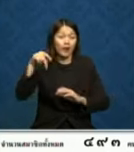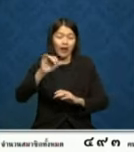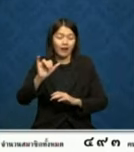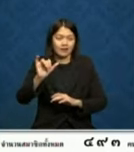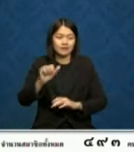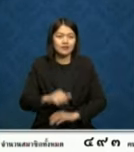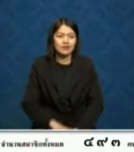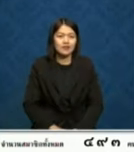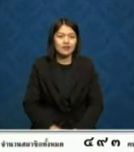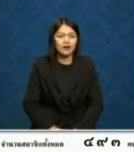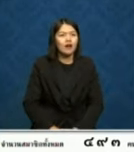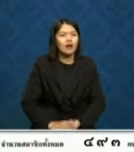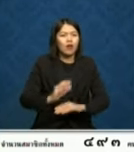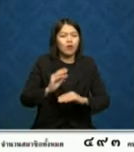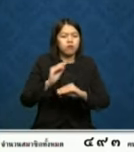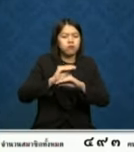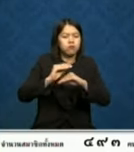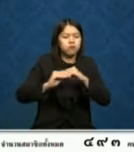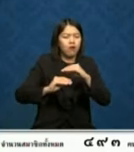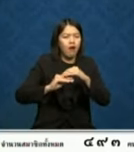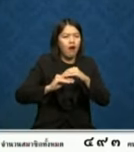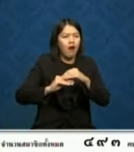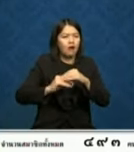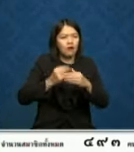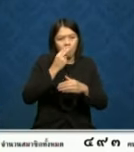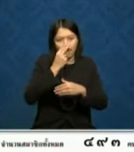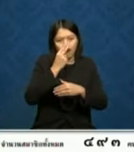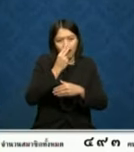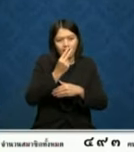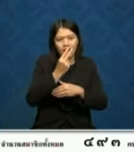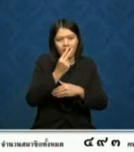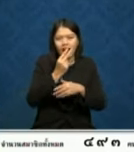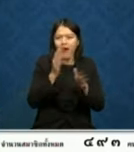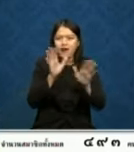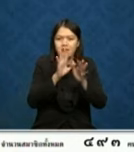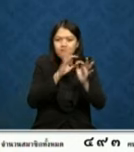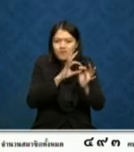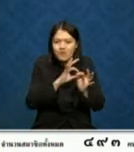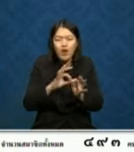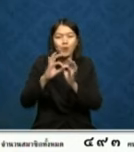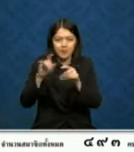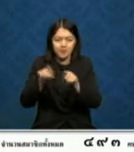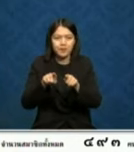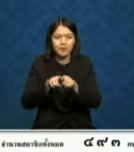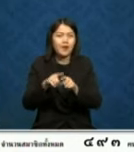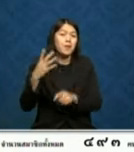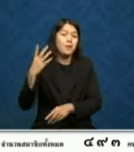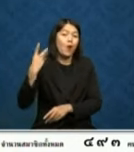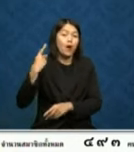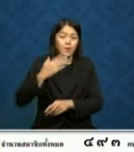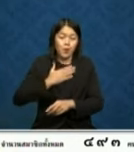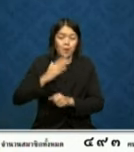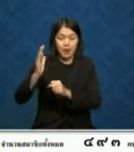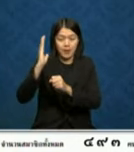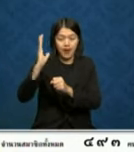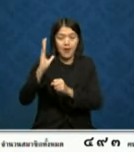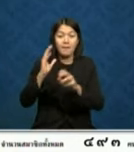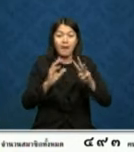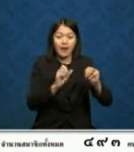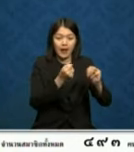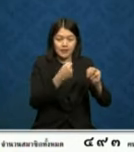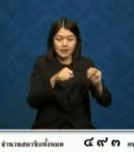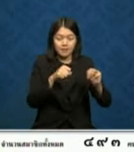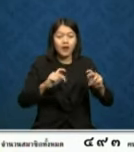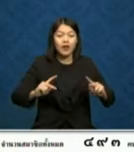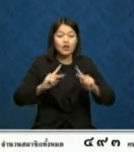ซ้ำนะครับก็มันก็เป็นโครงการที่ถูกตีความเข้าหาซอพได้นะครับทีนี้เมื่อวานผมได้อภิปรายในมาตรา 10ของกระทรวงการ